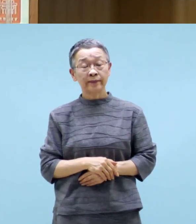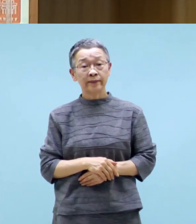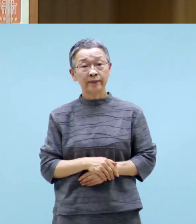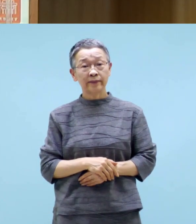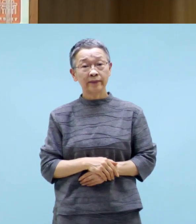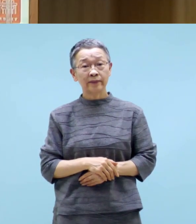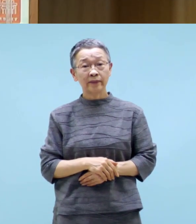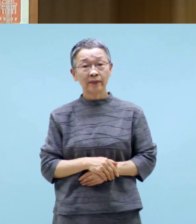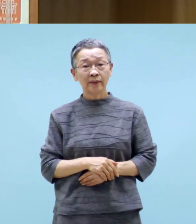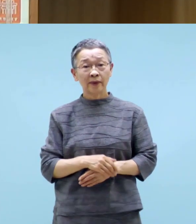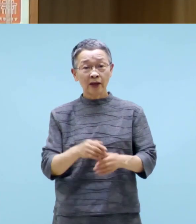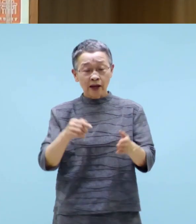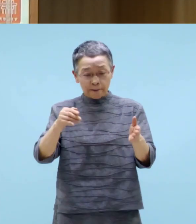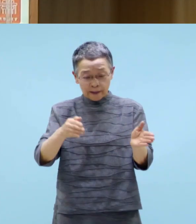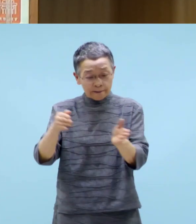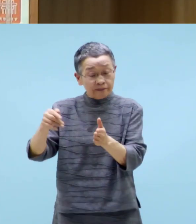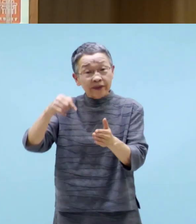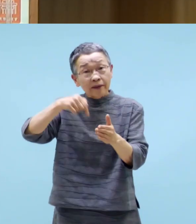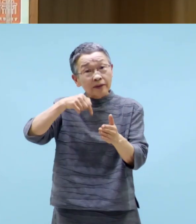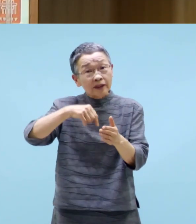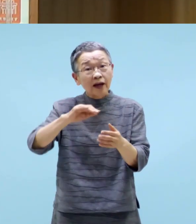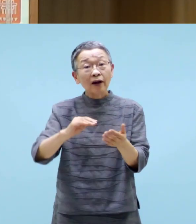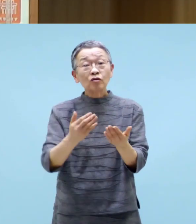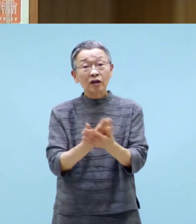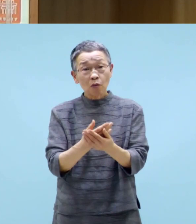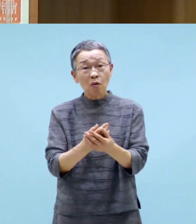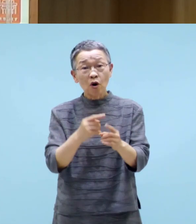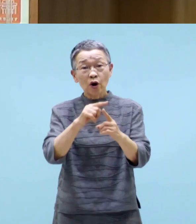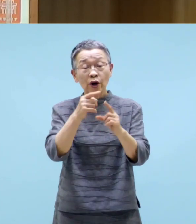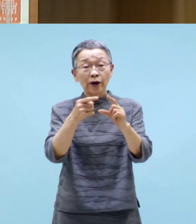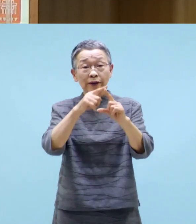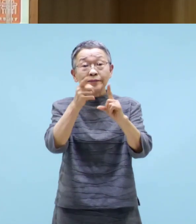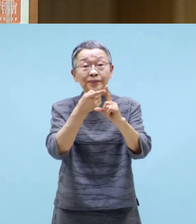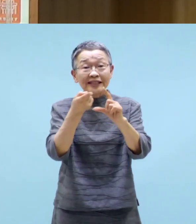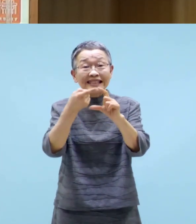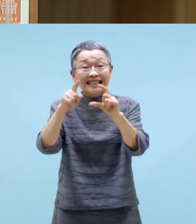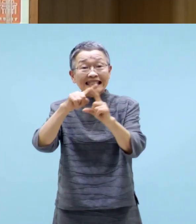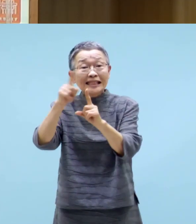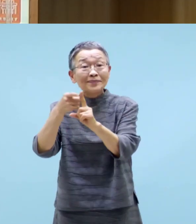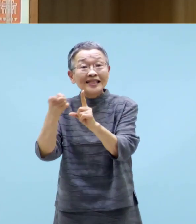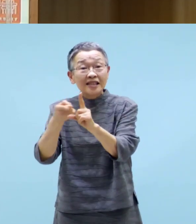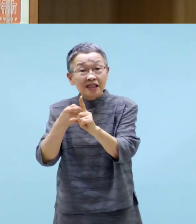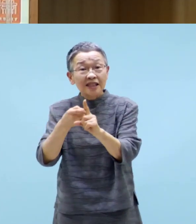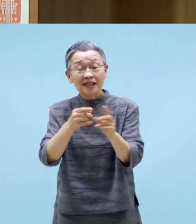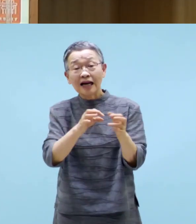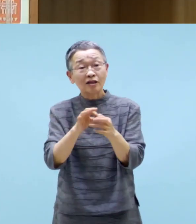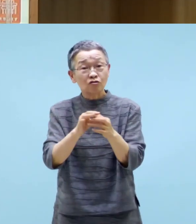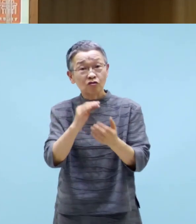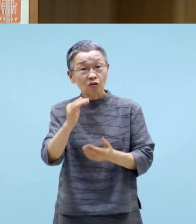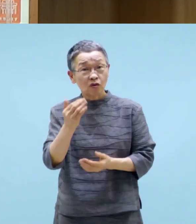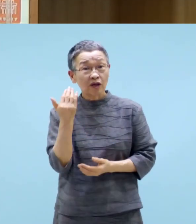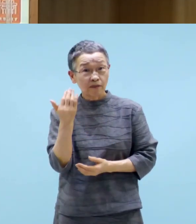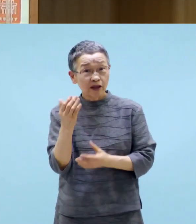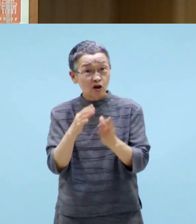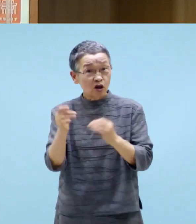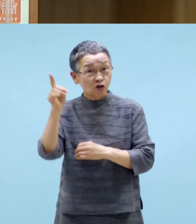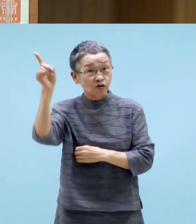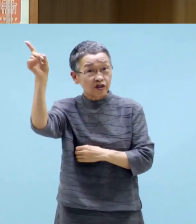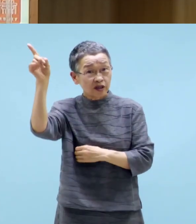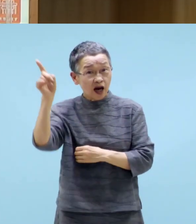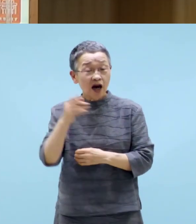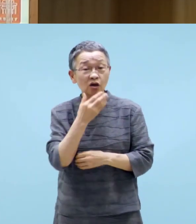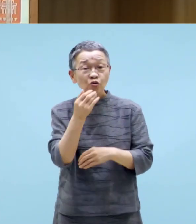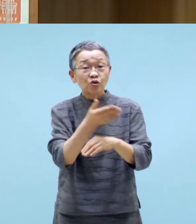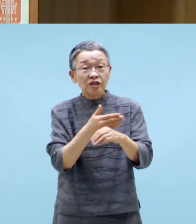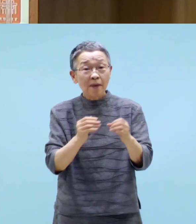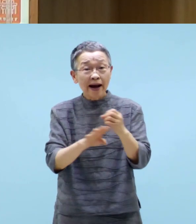話題変わりまして、TCP の関係についてお尋ねいたします。国がですね、福島原発